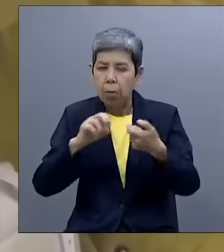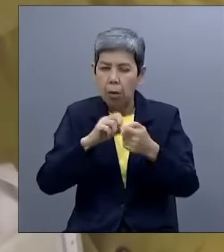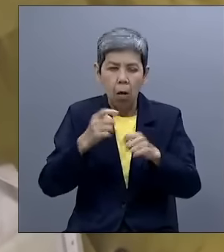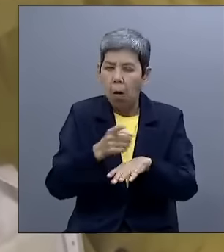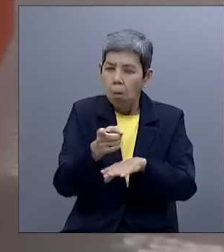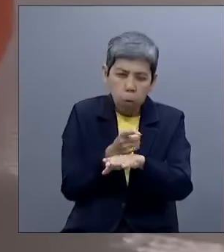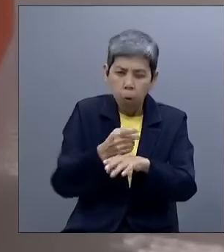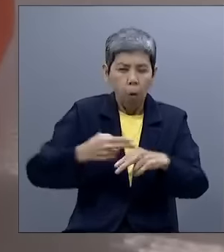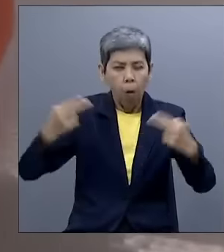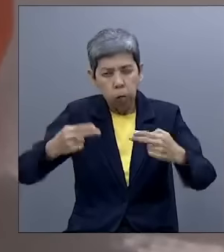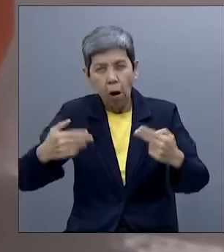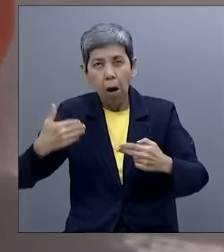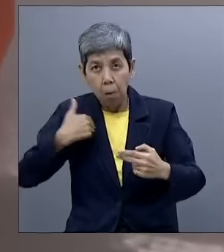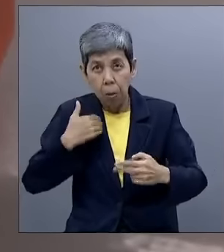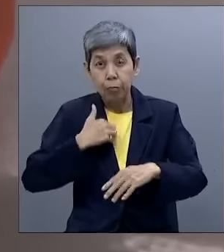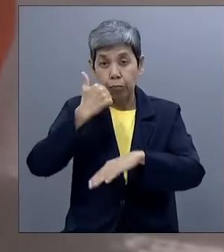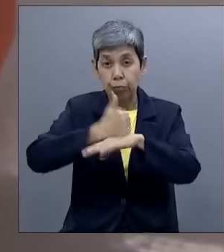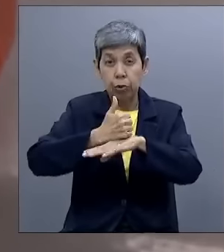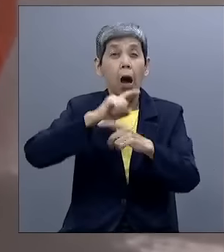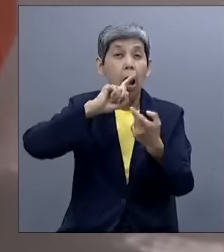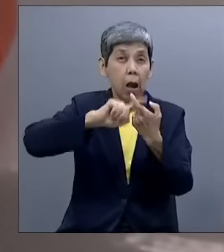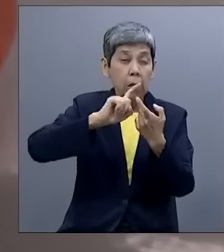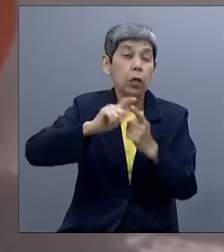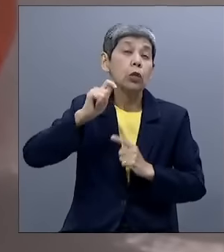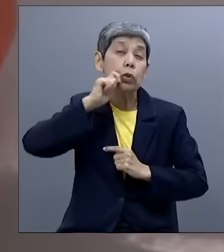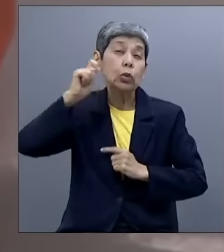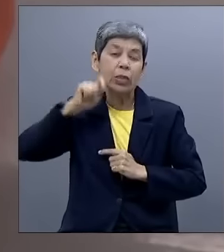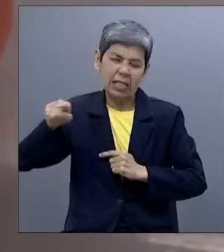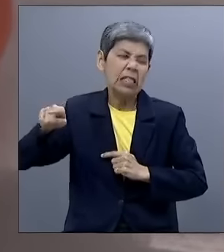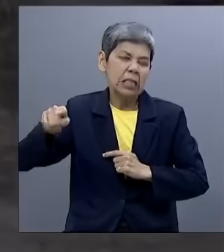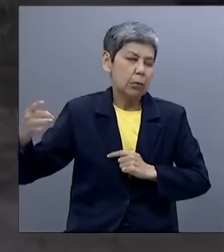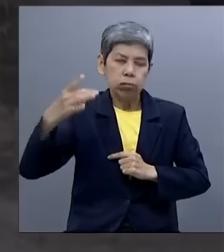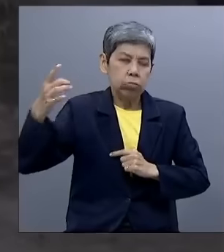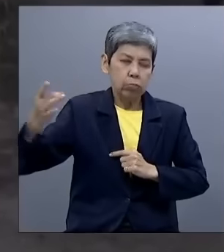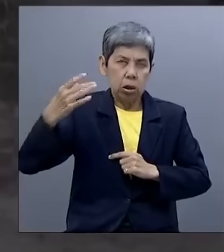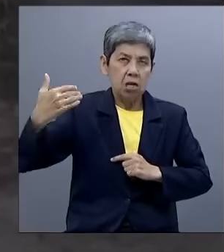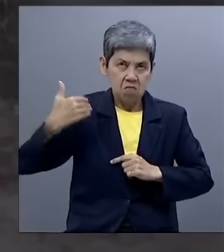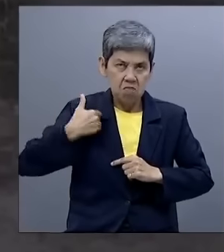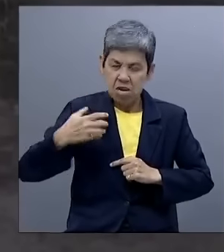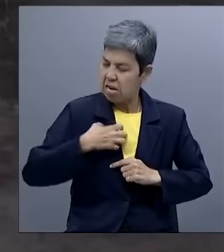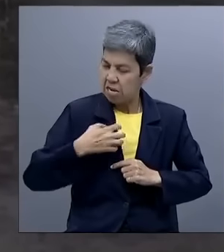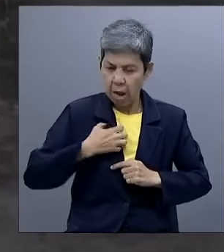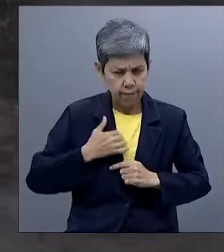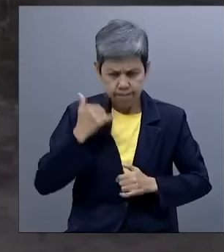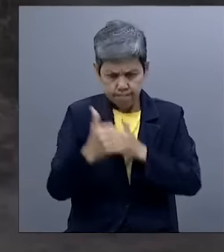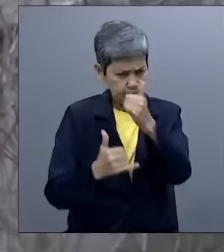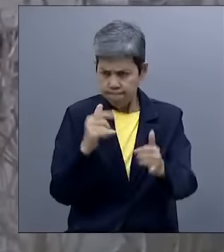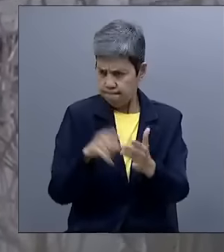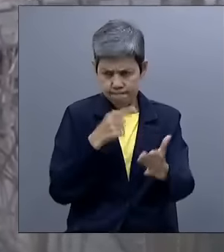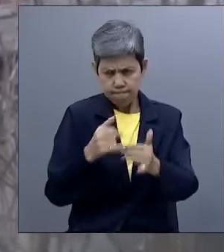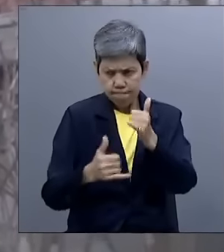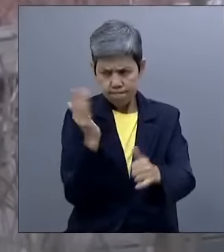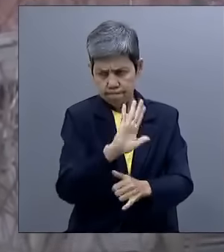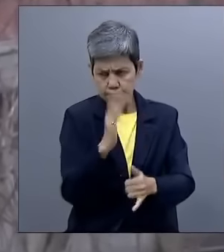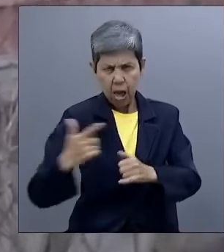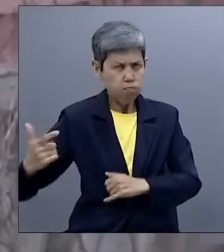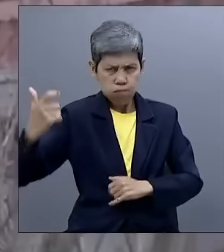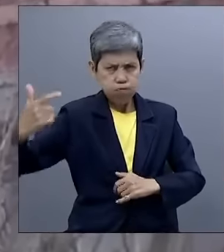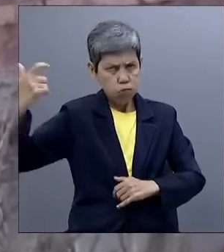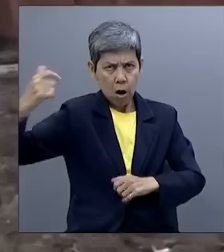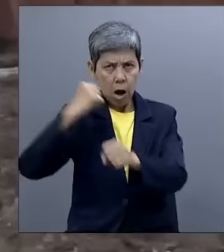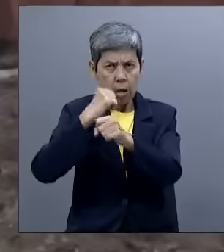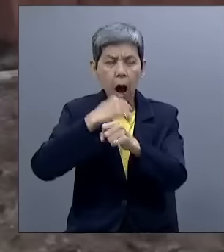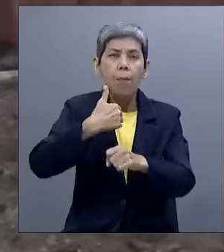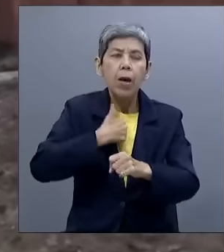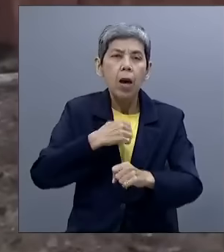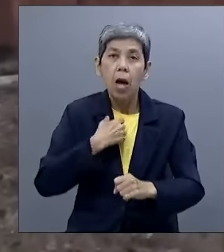ตีดังกล่าวซึ่งผู้นำรัสเซียระบุว่ายูเครนเป็นผู้อยู่อยู่เบื้องหลังและต้องการขัดขวางการเลือกตั้งในรัสเซียพร้อมทั้ง